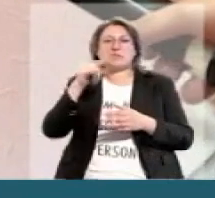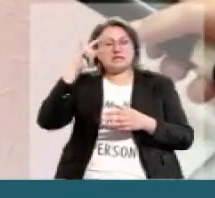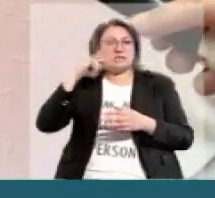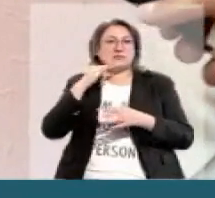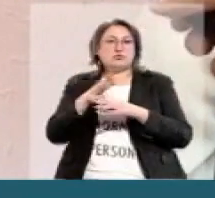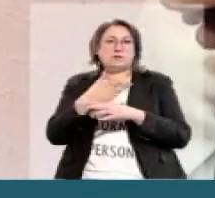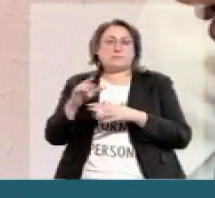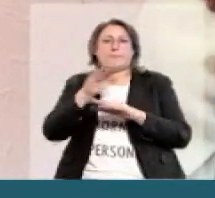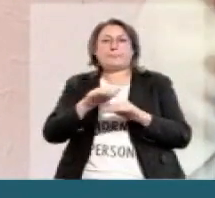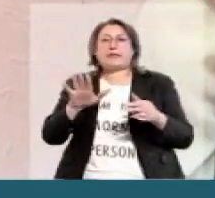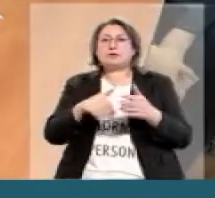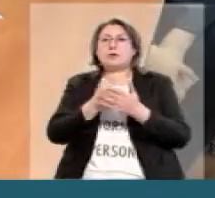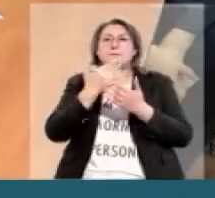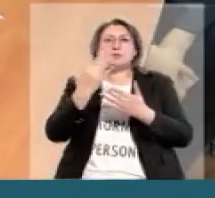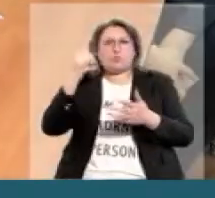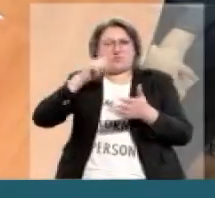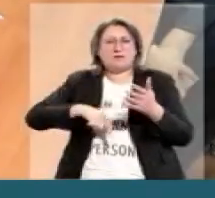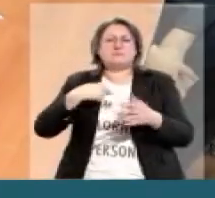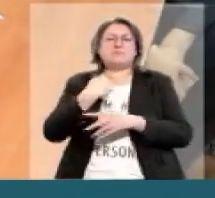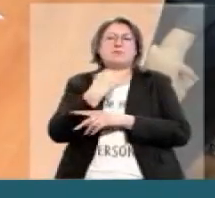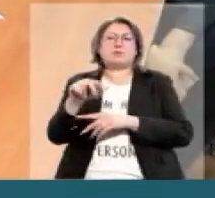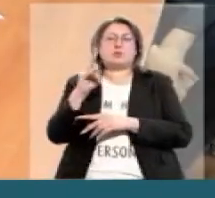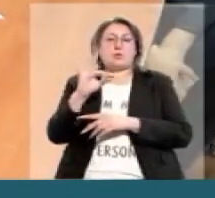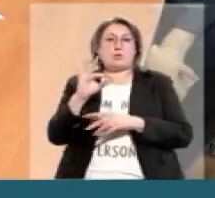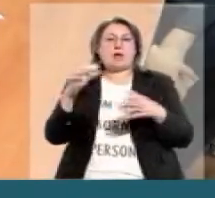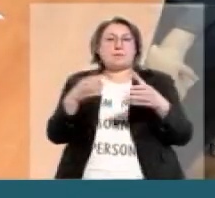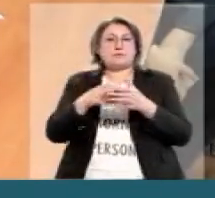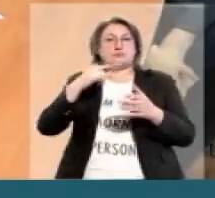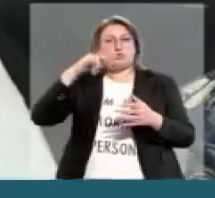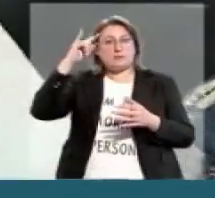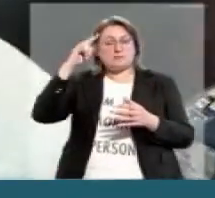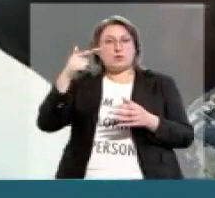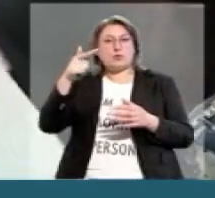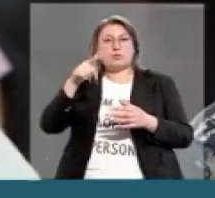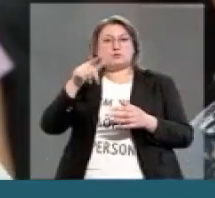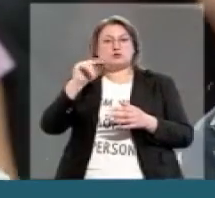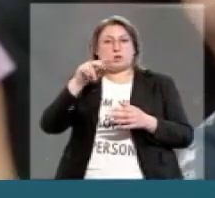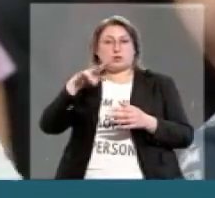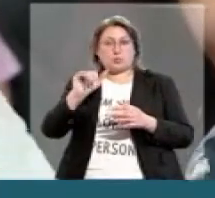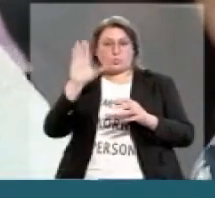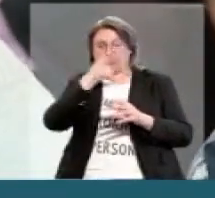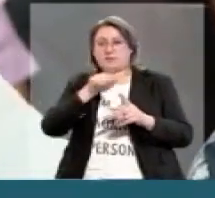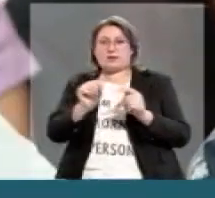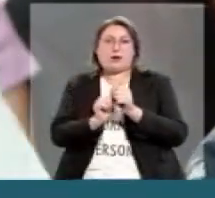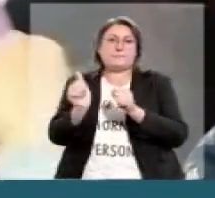казахского отделения. Ребята до последнего были уверены в своей победе, но команда Челябинского государственного университета сумела